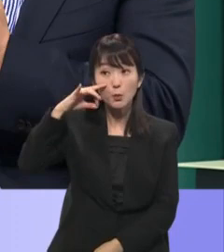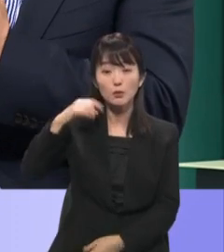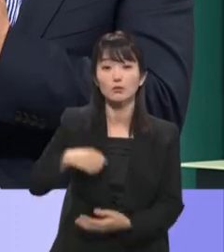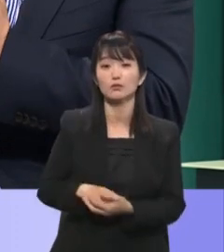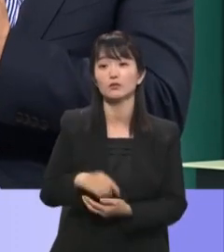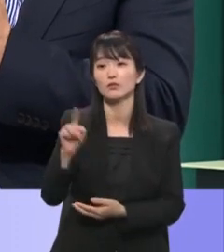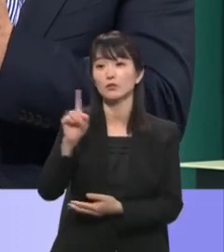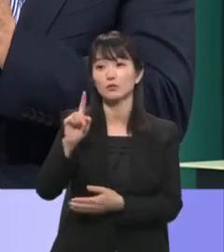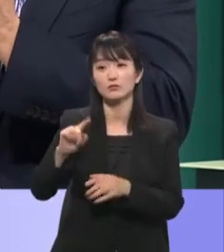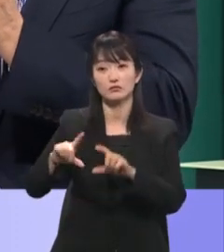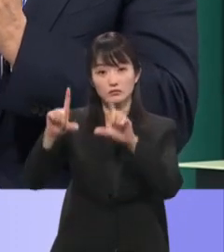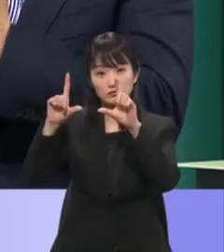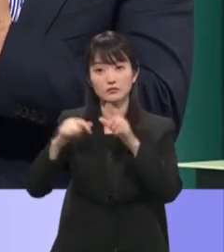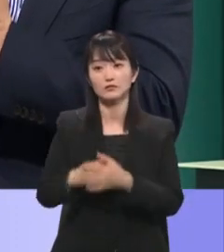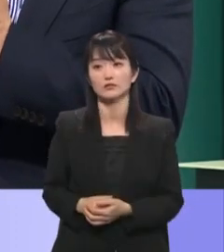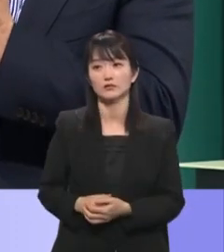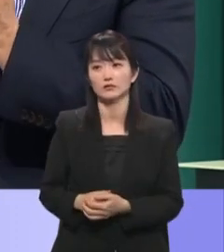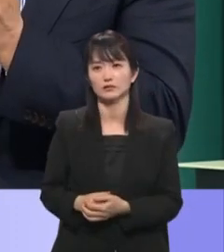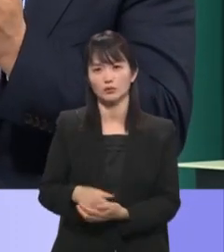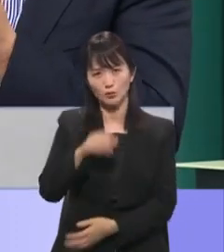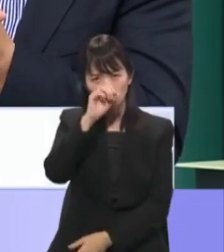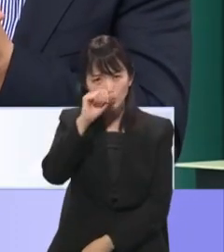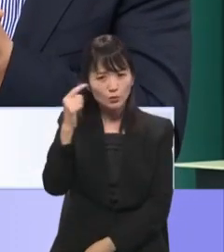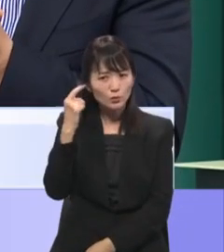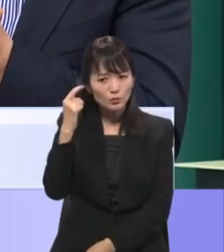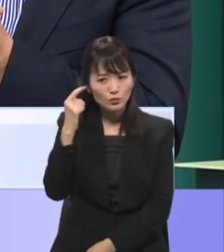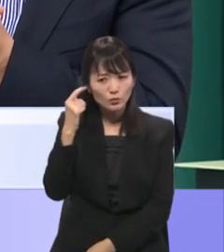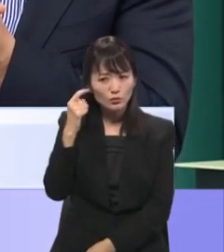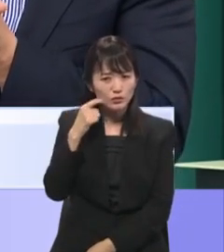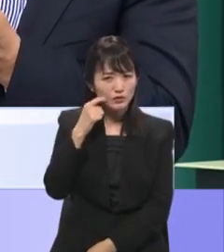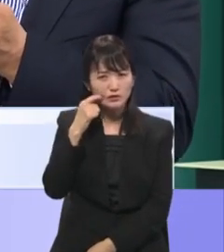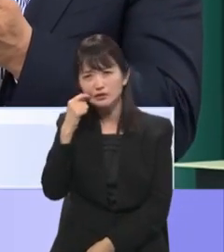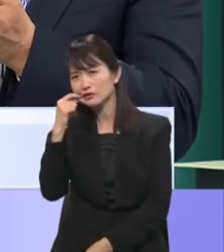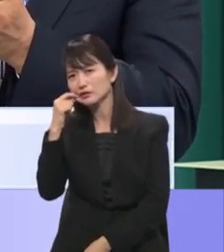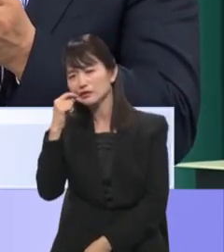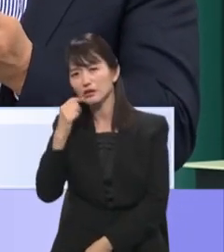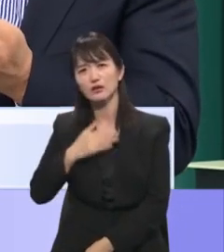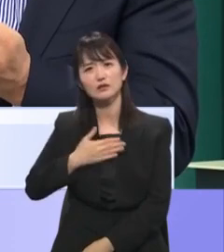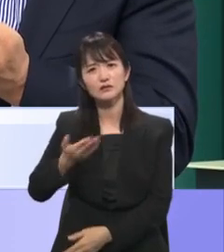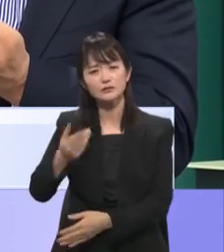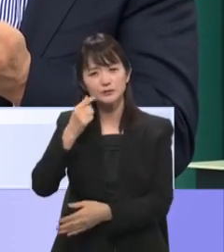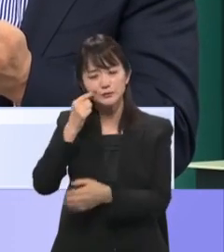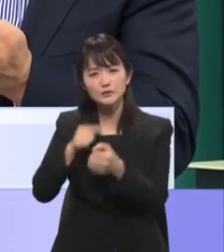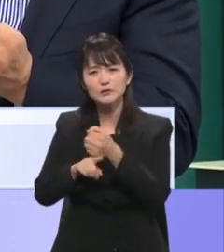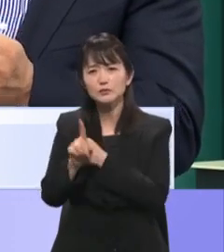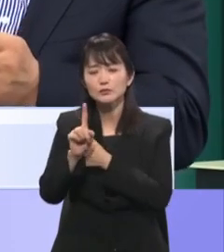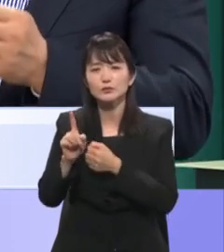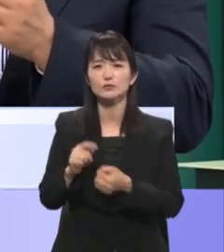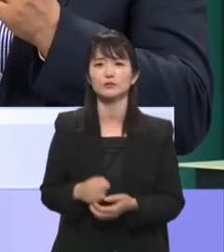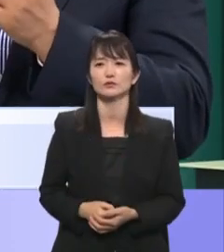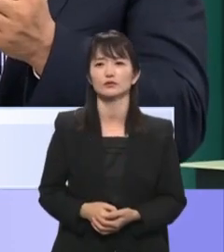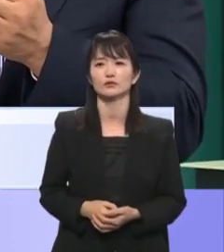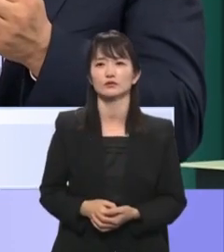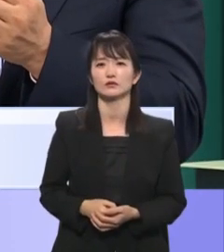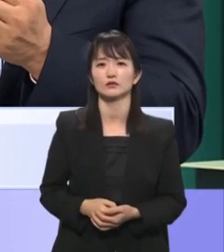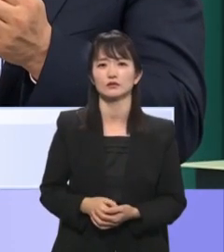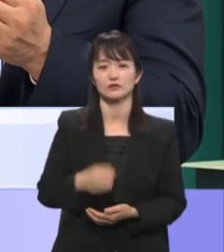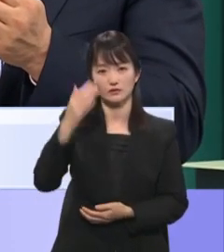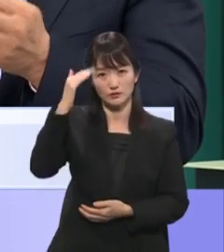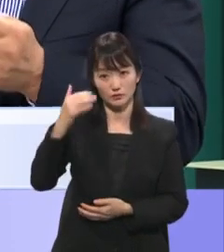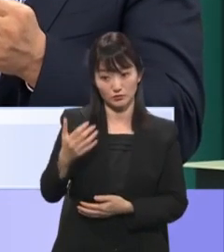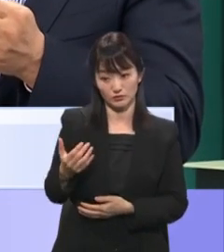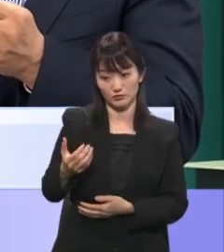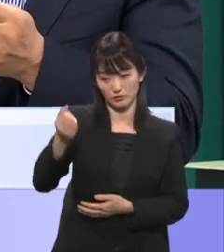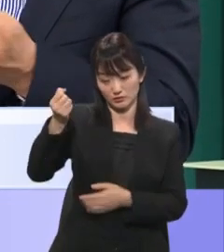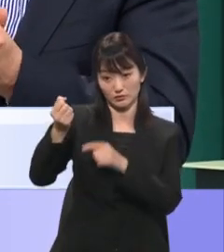어느 날 아, 이런 훌륭한 소리가 왜 대중화가 안 됐을까? 아. 왜 생활화가 안 됐을까? 예. 우리 것임에도